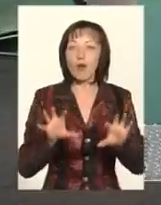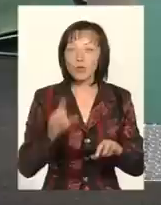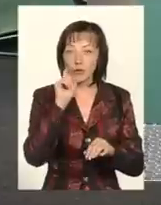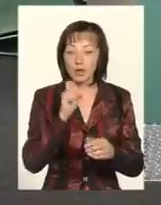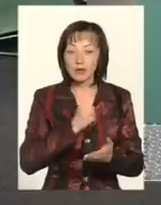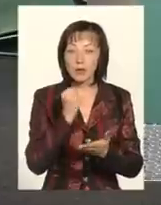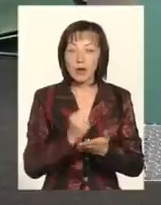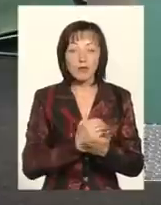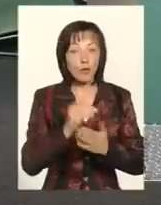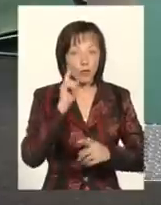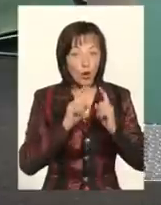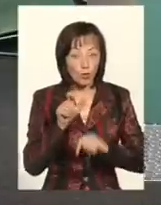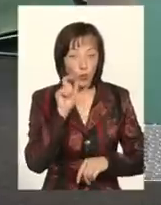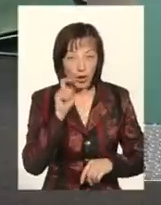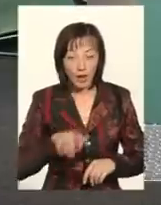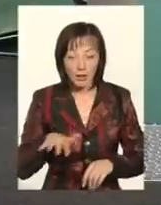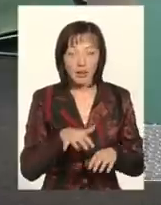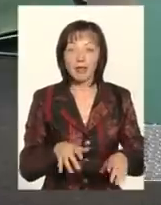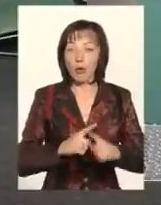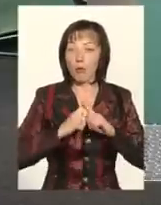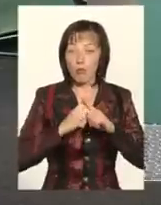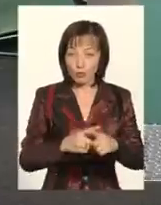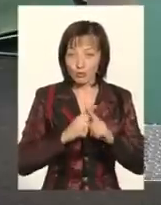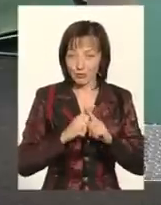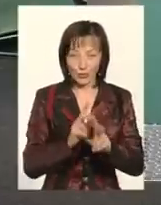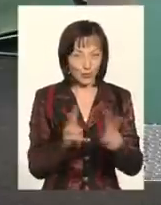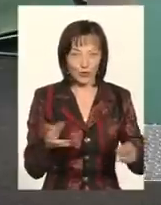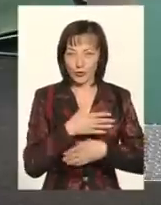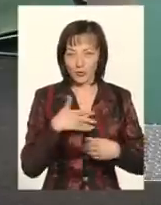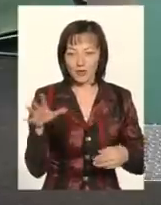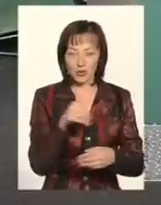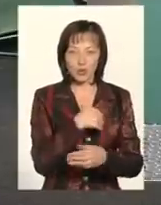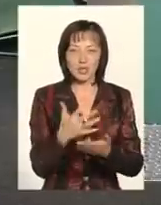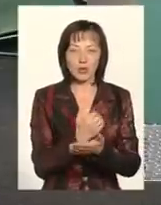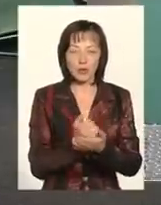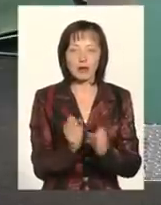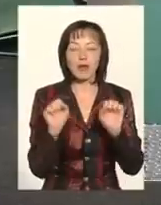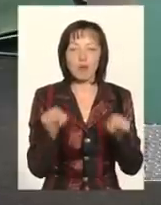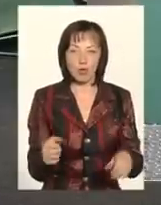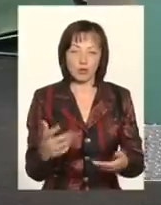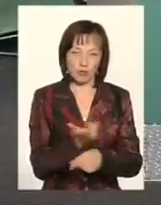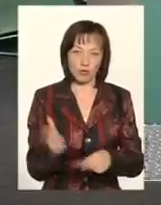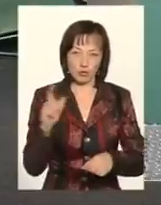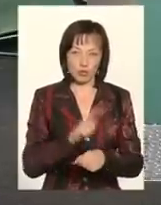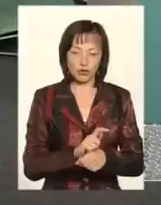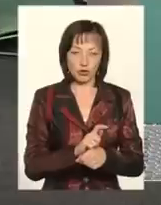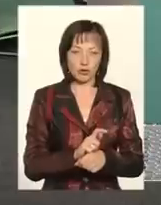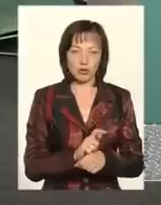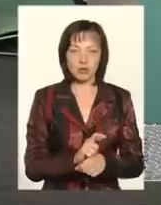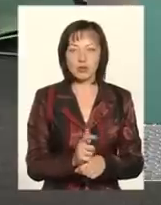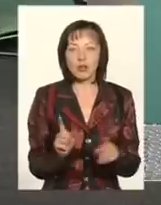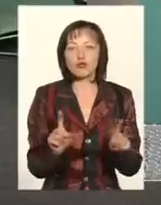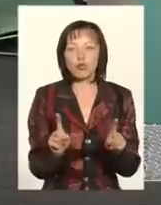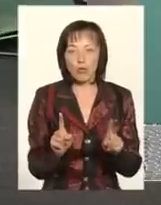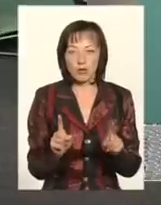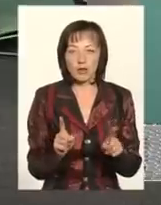Верховною Радою України і на поступки ніхто не хоче йти всі хочуть заробити якомога більше е хоча б на чомусь